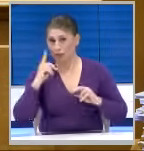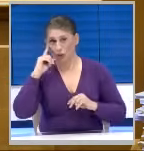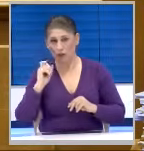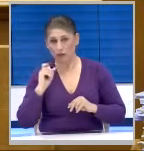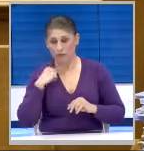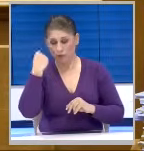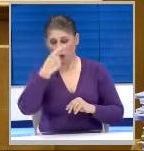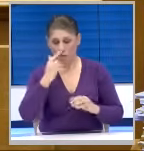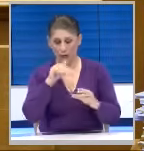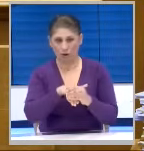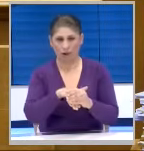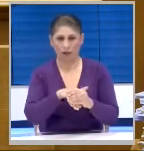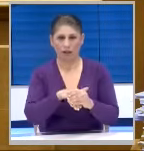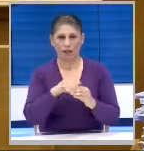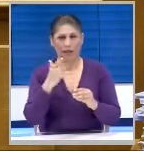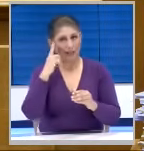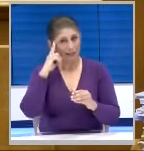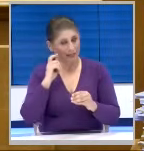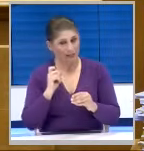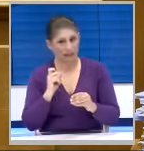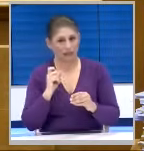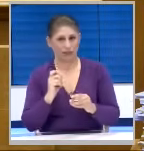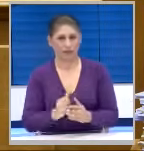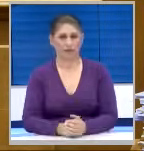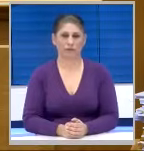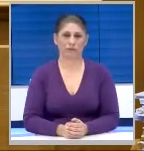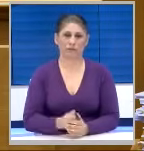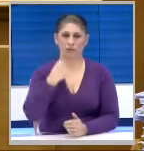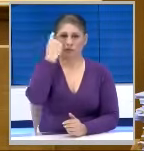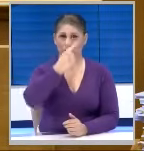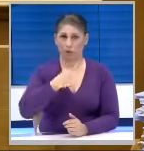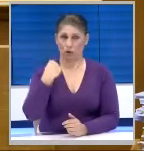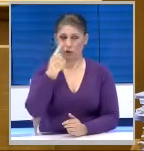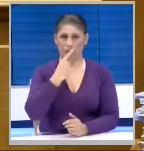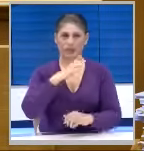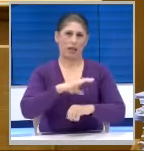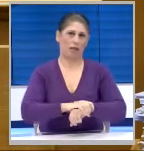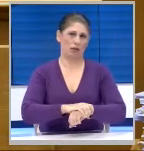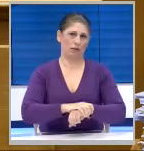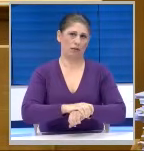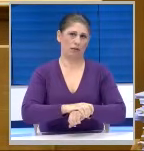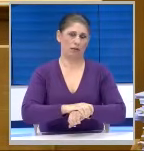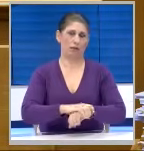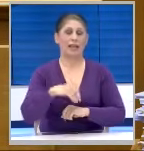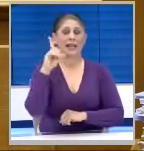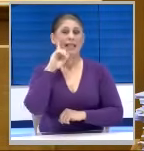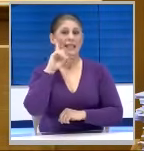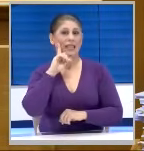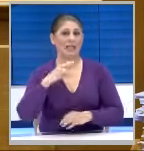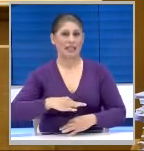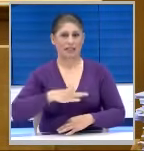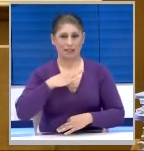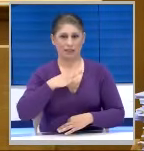εμπλοκή και και γιατί γνωρίζει την προσωπική του ενοχή κυρίες και